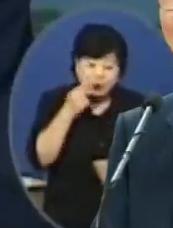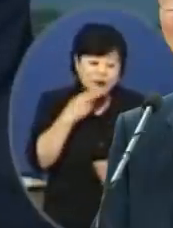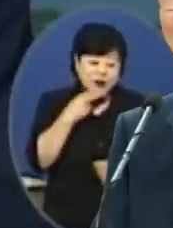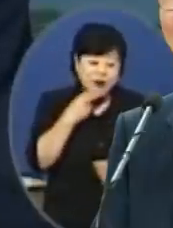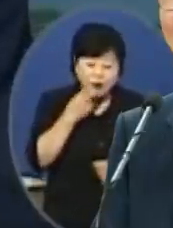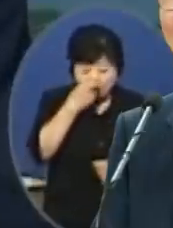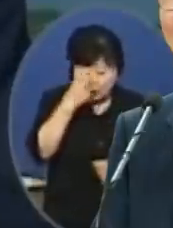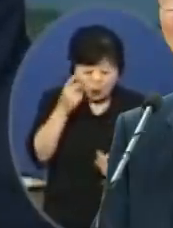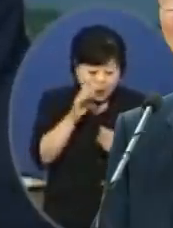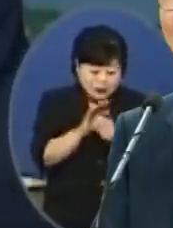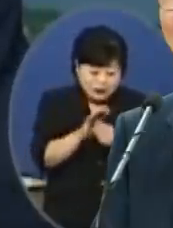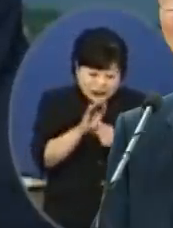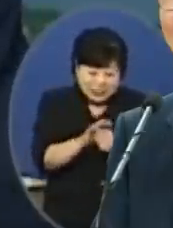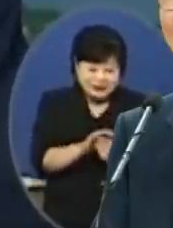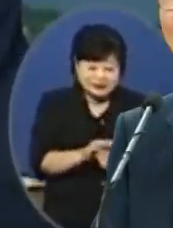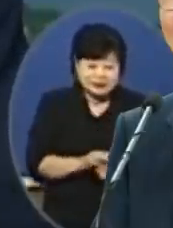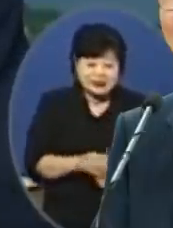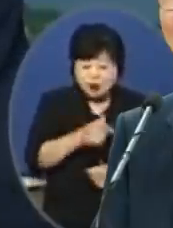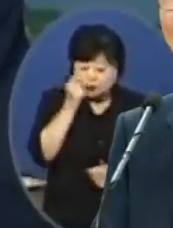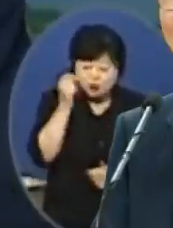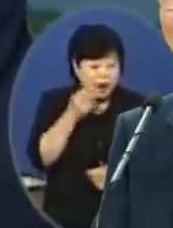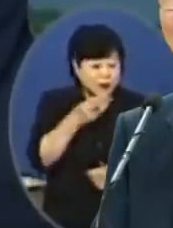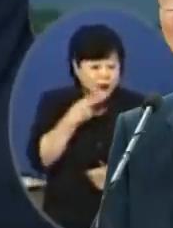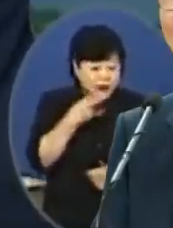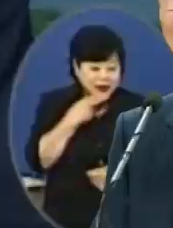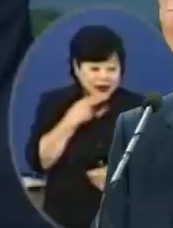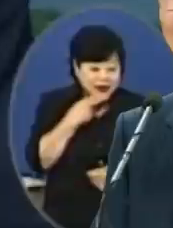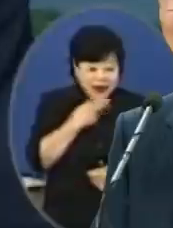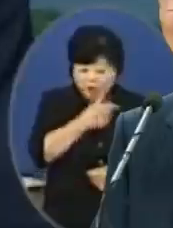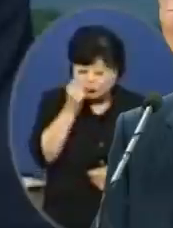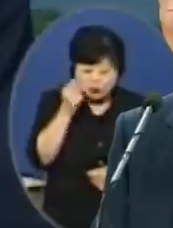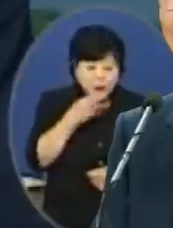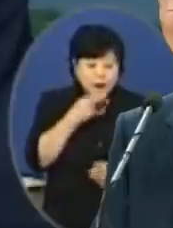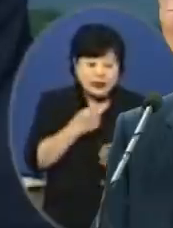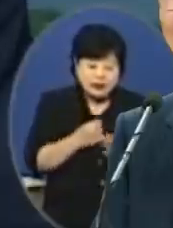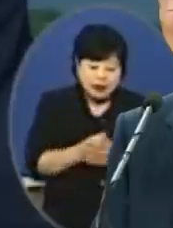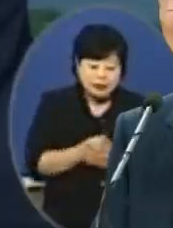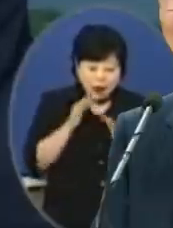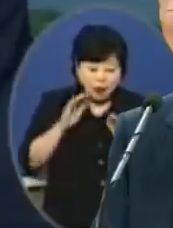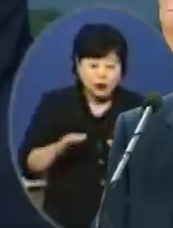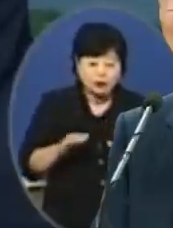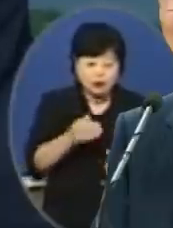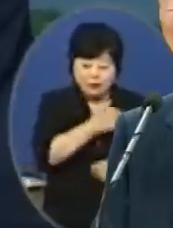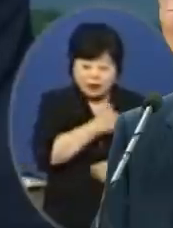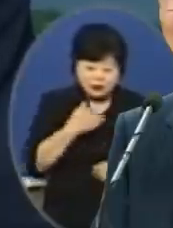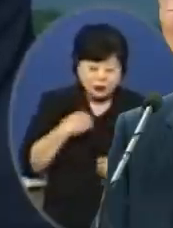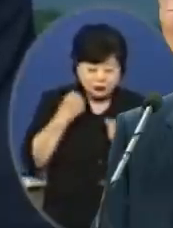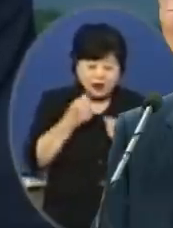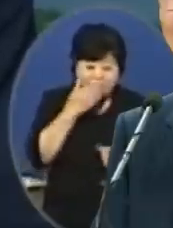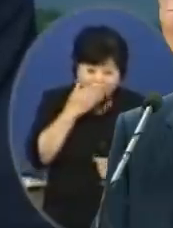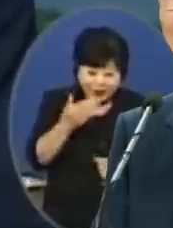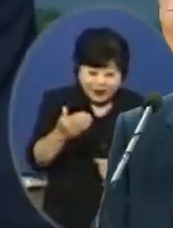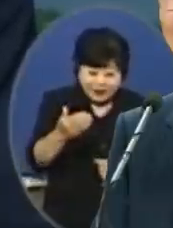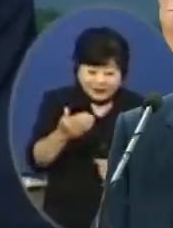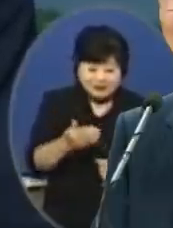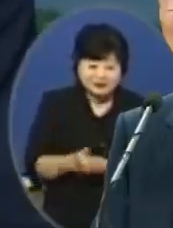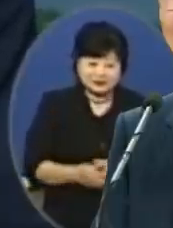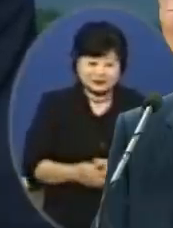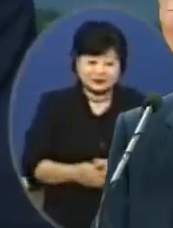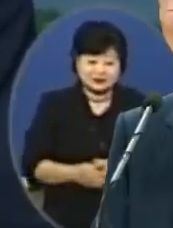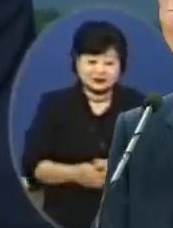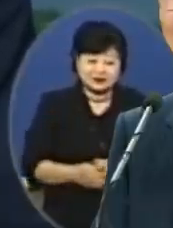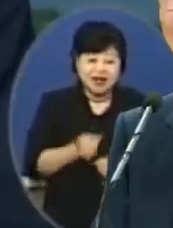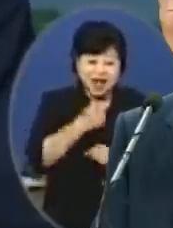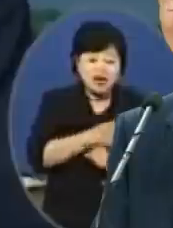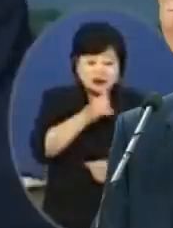없이 돌보아 주신다, 나는 부족함이 없다, 부족함이 없으니까 오늘도 만족하게 살 수 있다, 그렇게 할